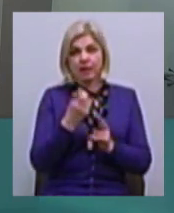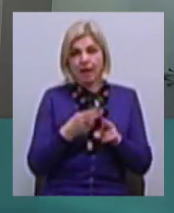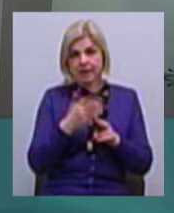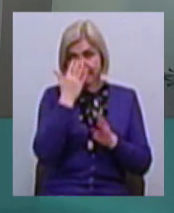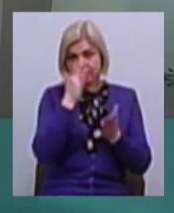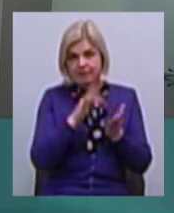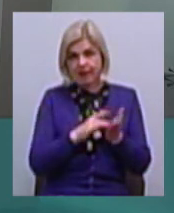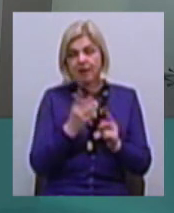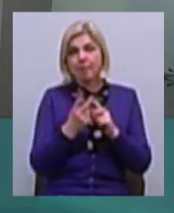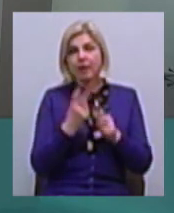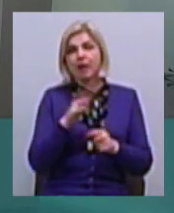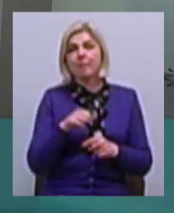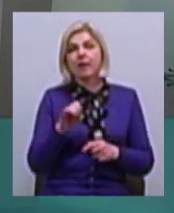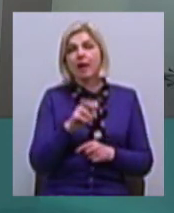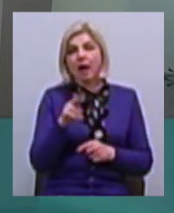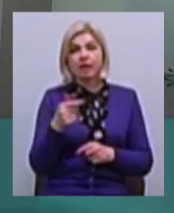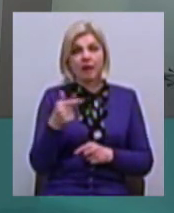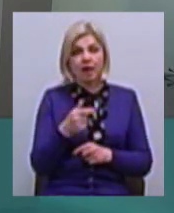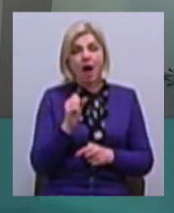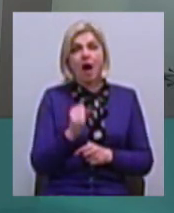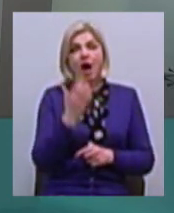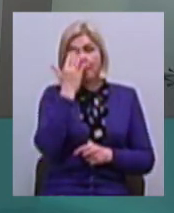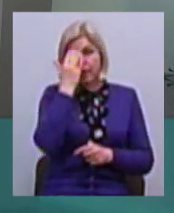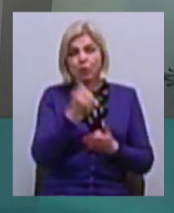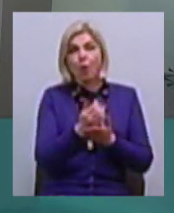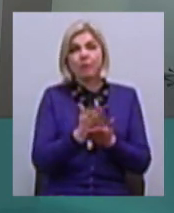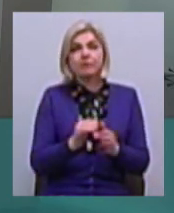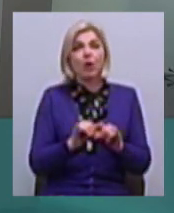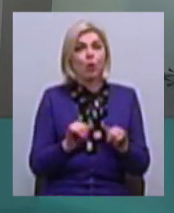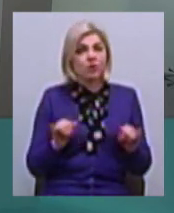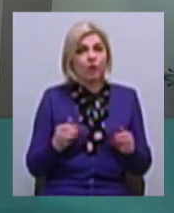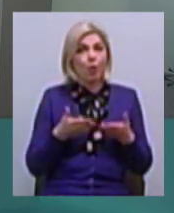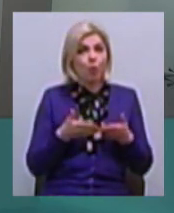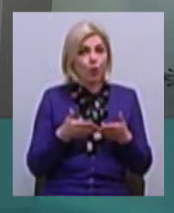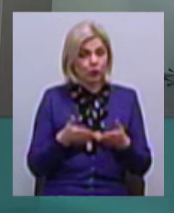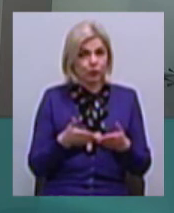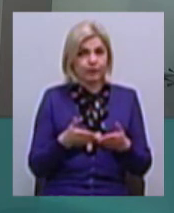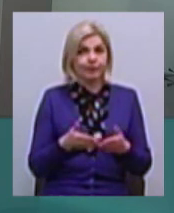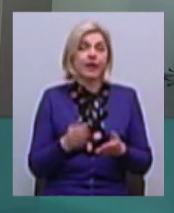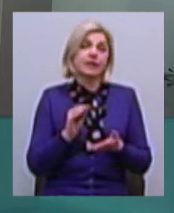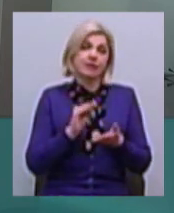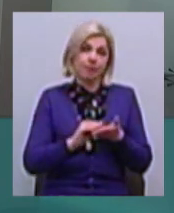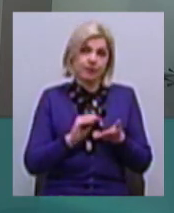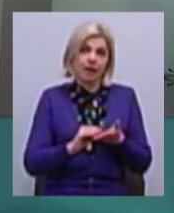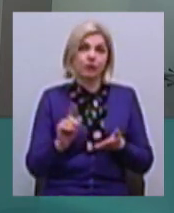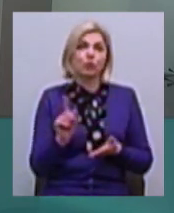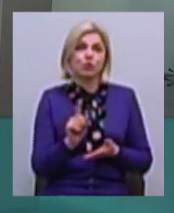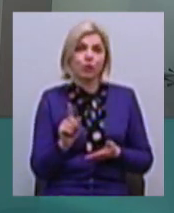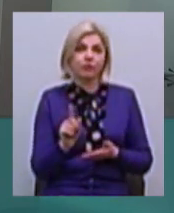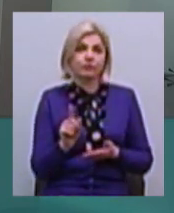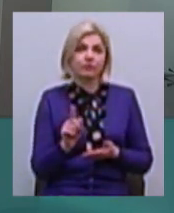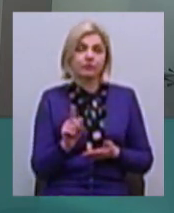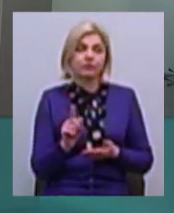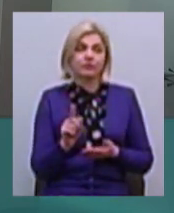1,5 мільярда гривень, а з метою забезпечення розвитку порту записати, що